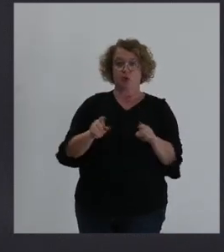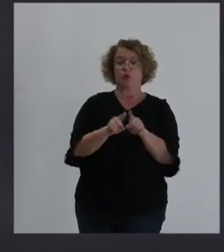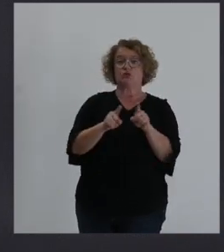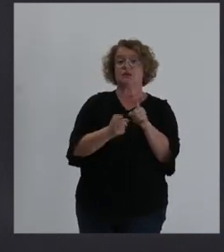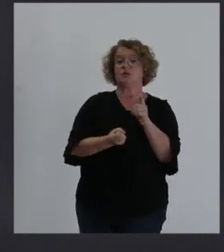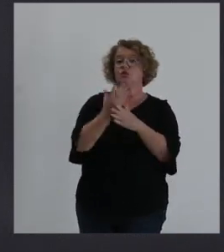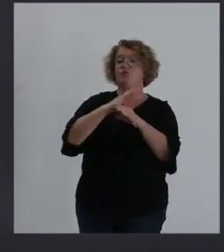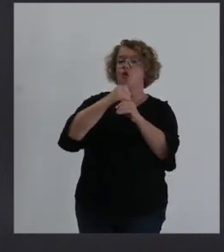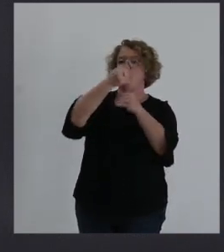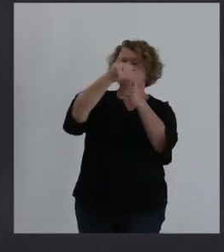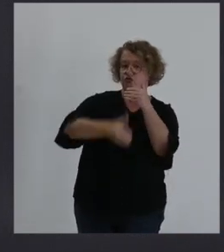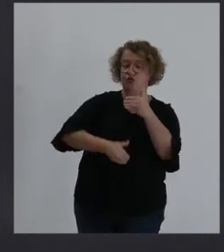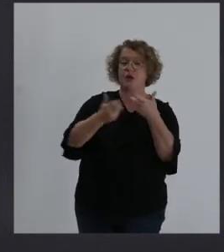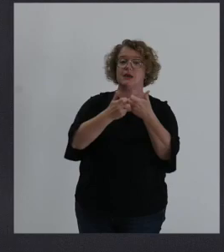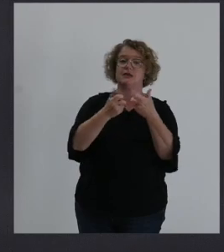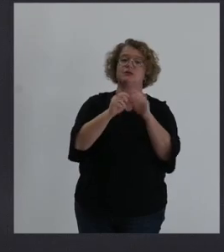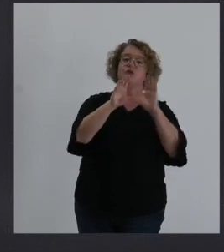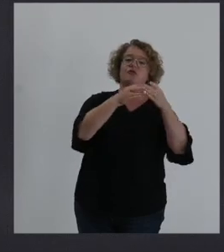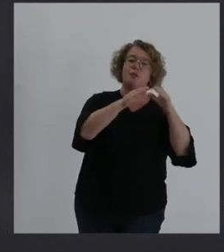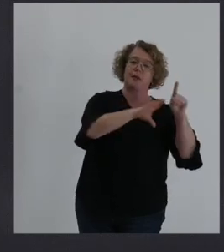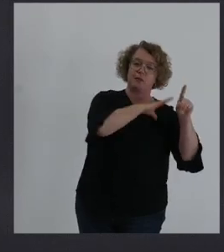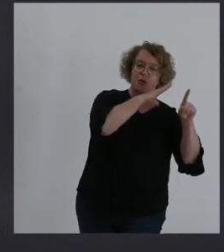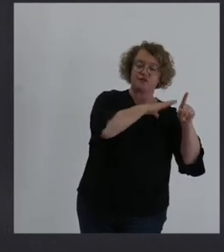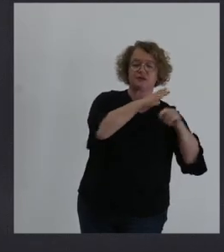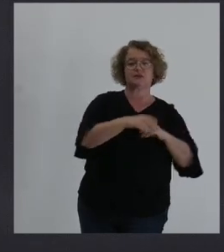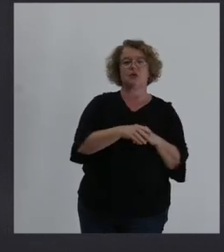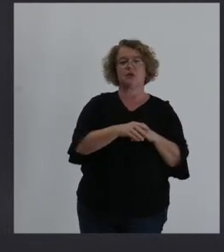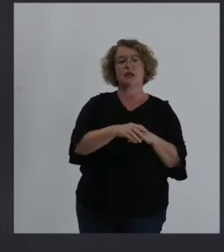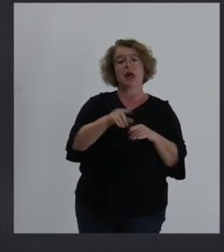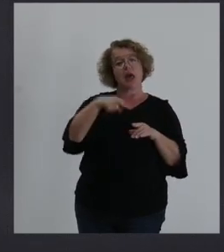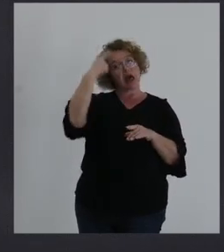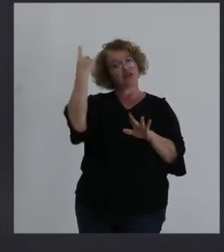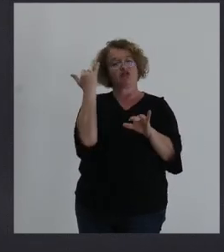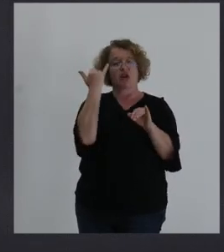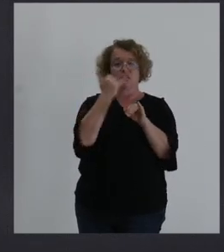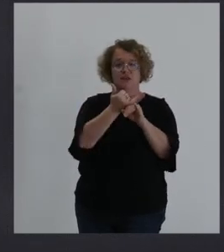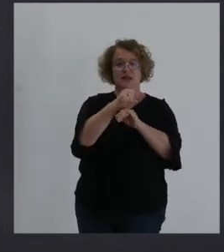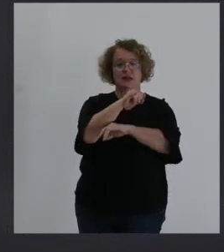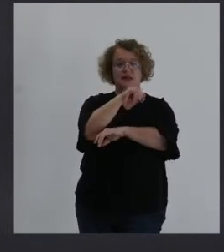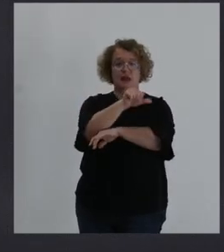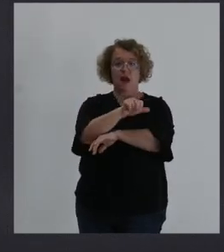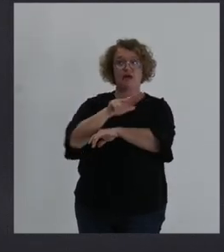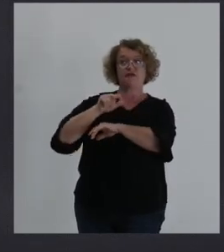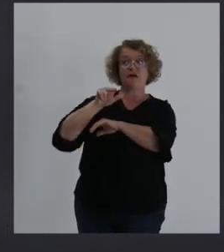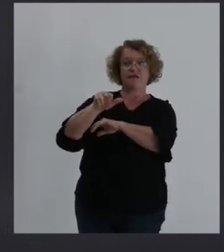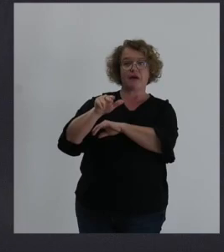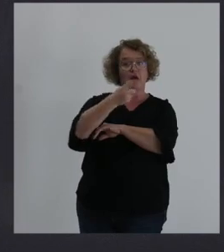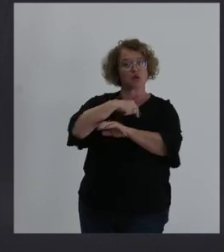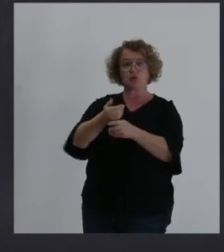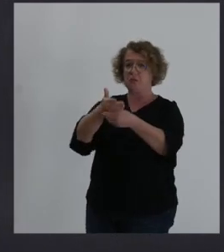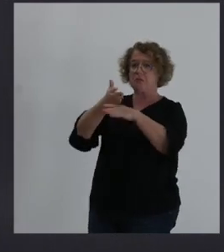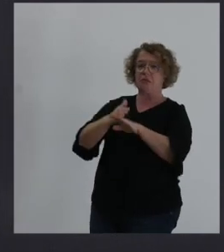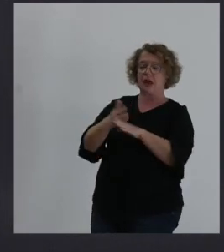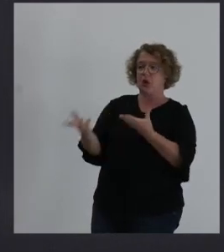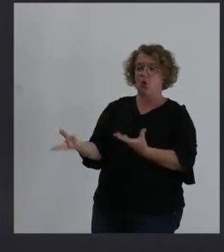enjeux, réforme de la formation des enseignants, défis des intelligences artificielles sont en notre porte et nous sommes prêts à